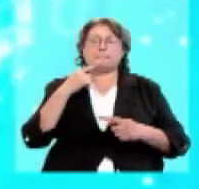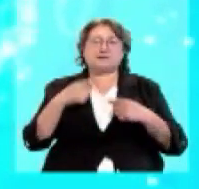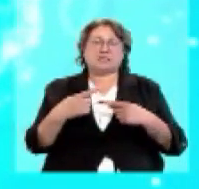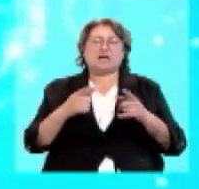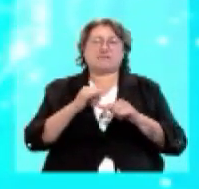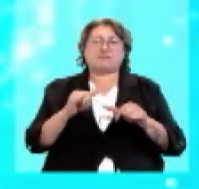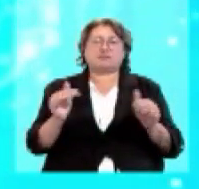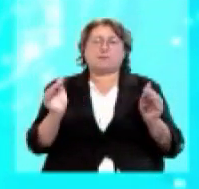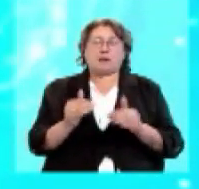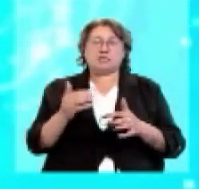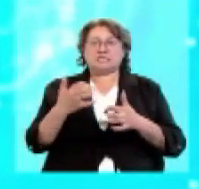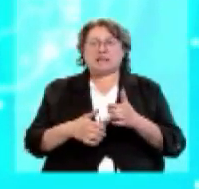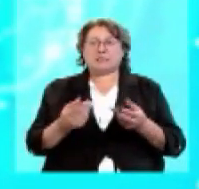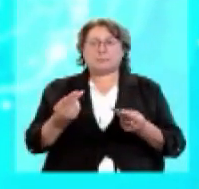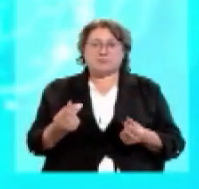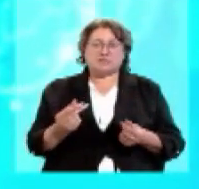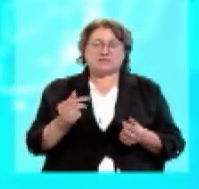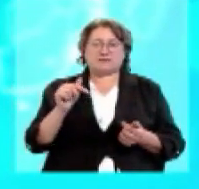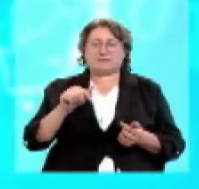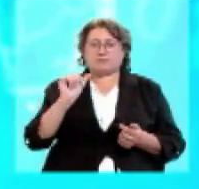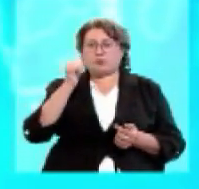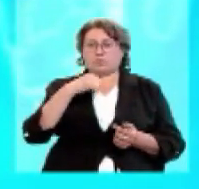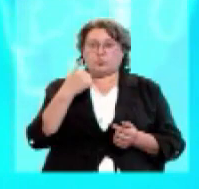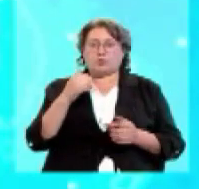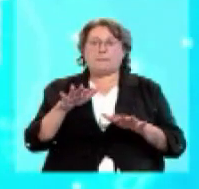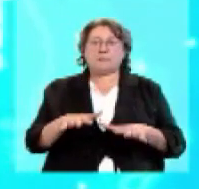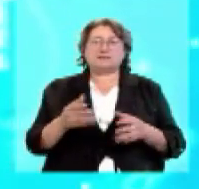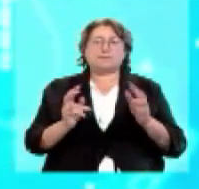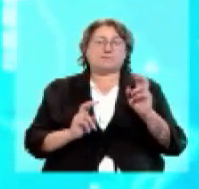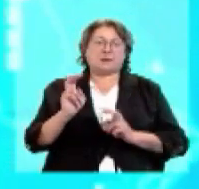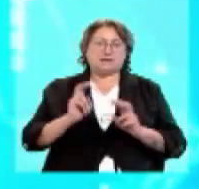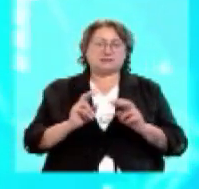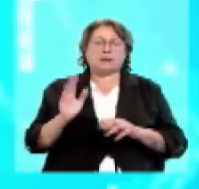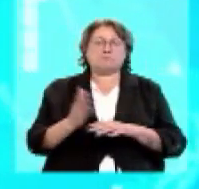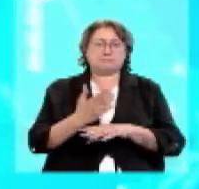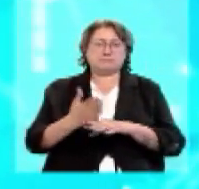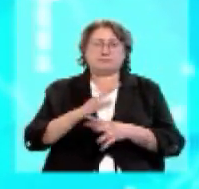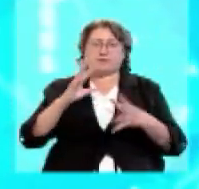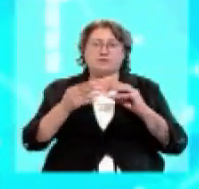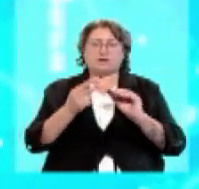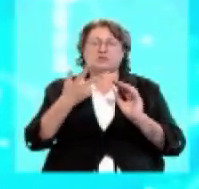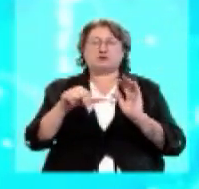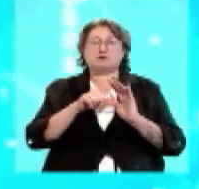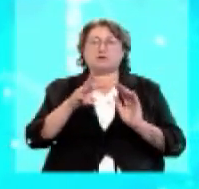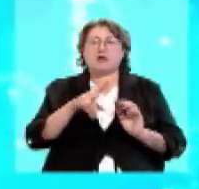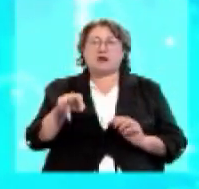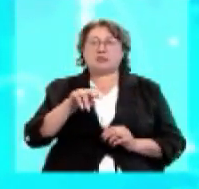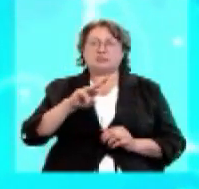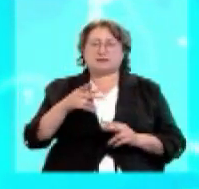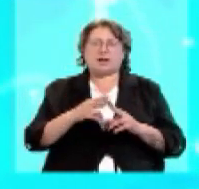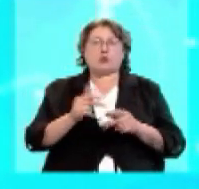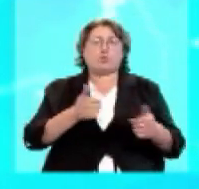бизнес саласы қарқынды дамуда. Жергілікті кәсіпорындар биыл 36 миллиард теңгенің өнімін шығарыпты. Бұл табысқа мемлекеттің